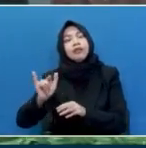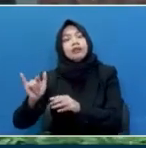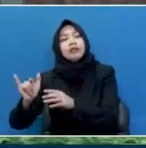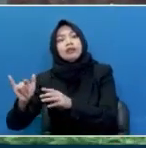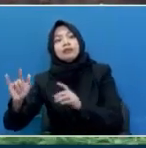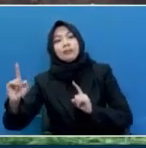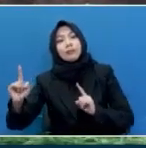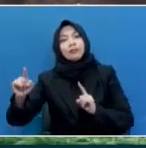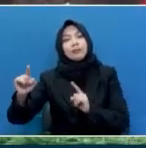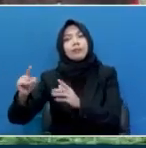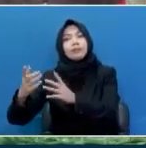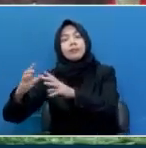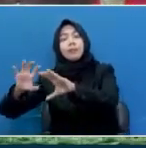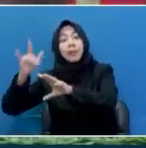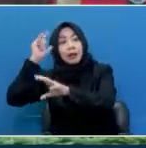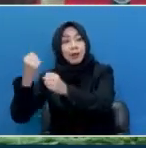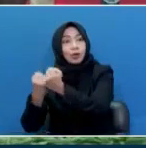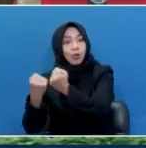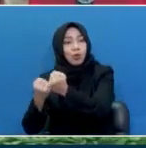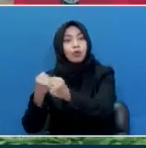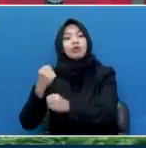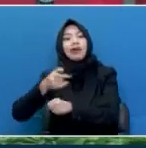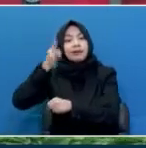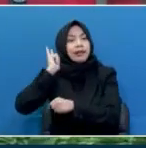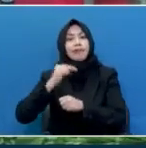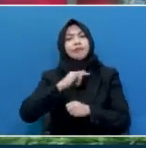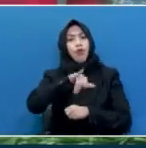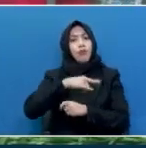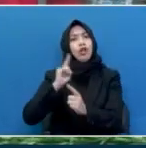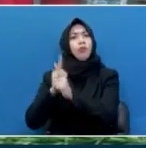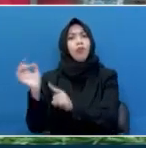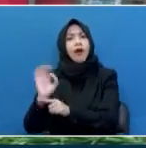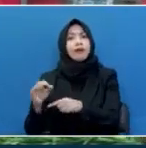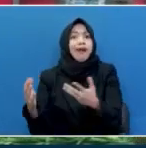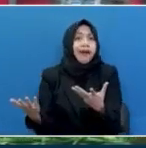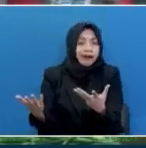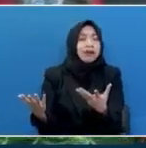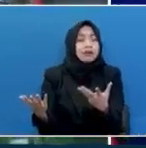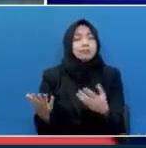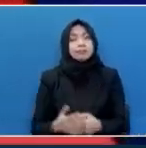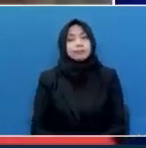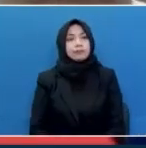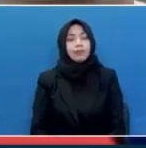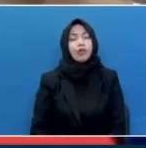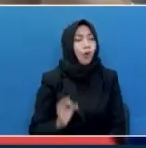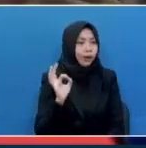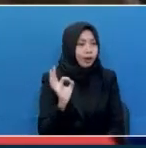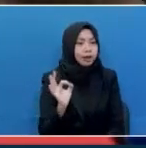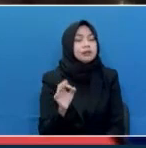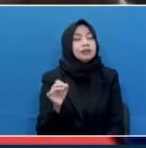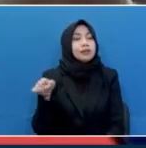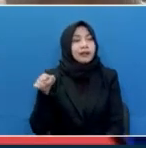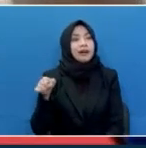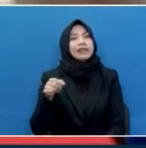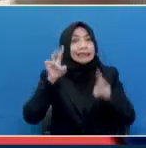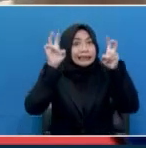kubu yang diusung oleh PD perjuangan yaitu Pak Ganjar makut Oke kalau dari Joko Wid donya sendiri Anda melihatnya memang eh sengaja